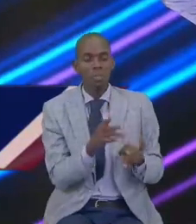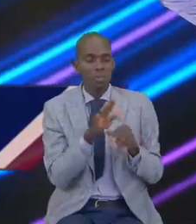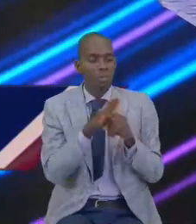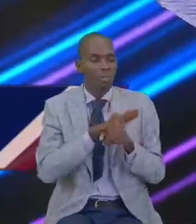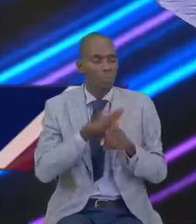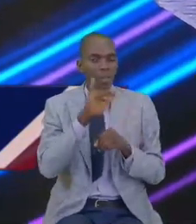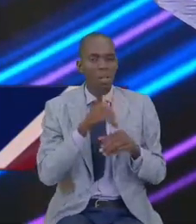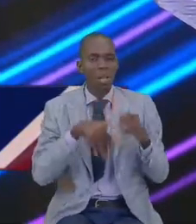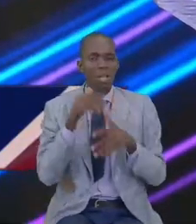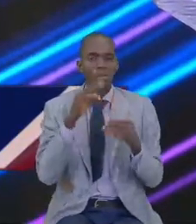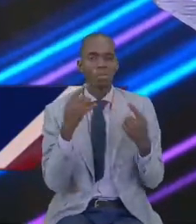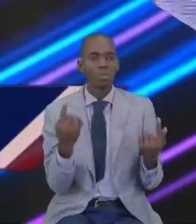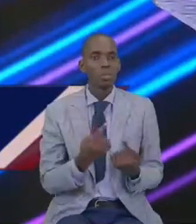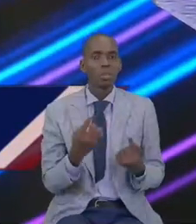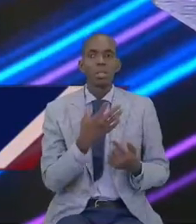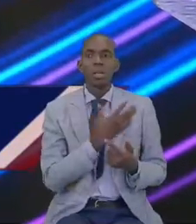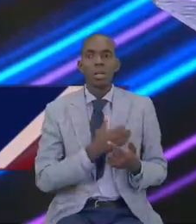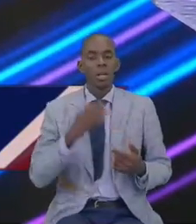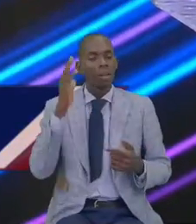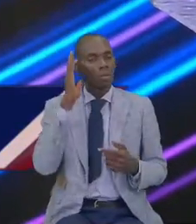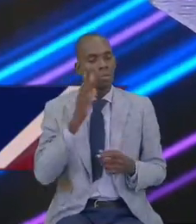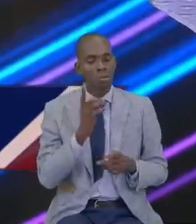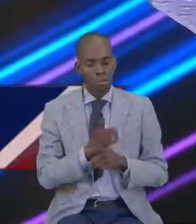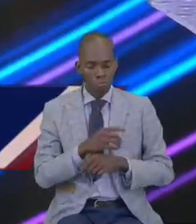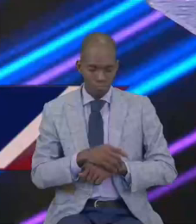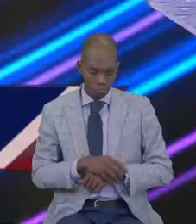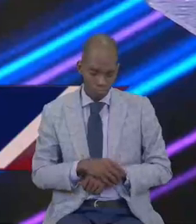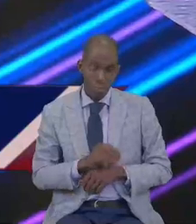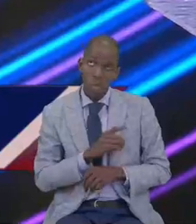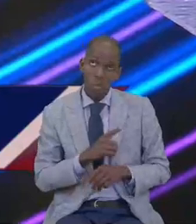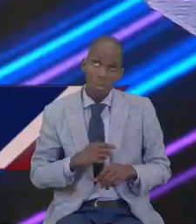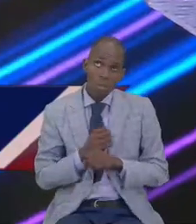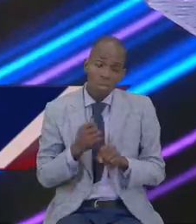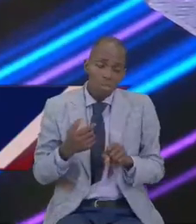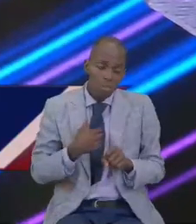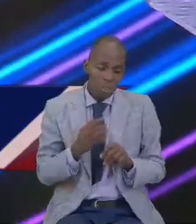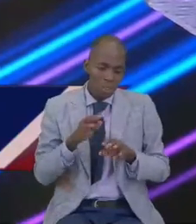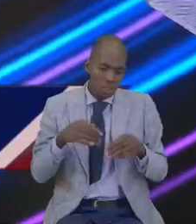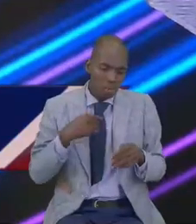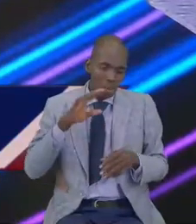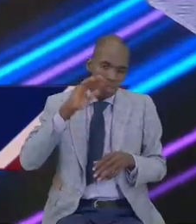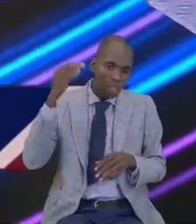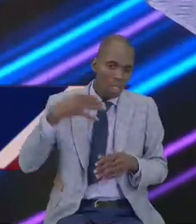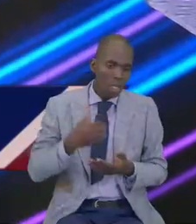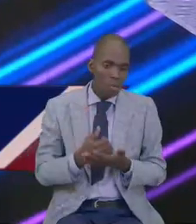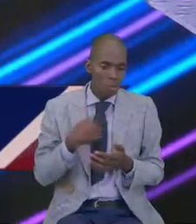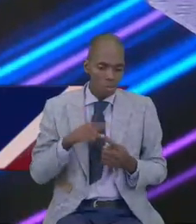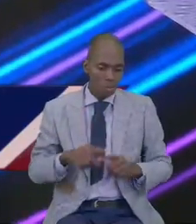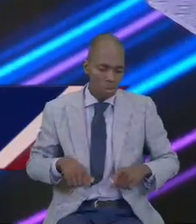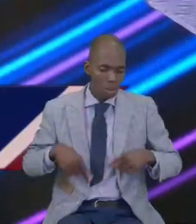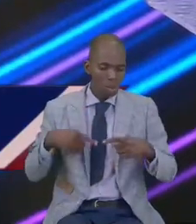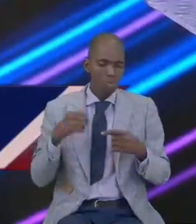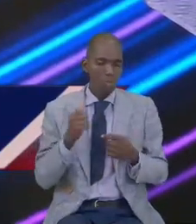du péché. Il se met à genoux là-bas. Oh Dieu, sauve-moi, donne-moi ta grâce et que je mène dans la